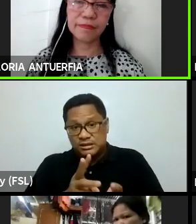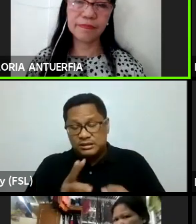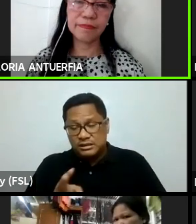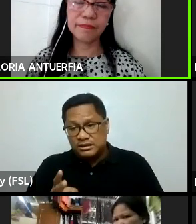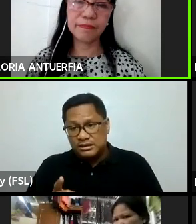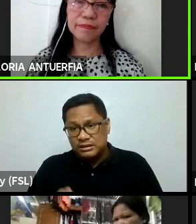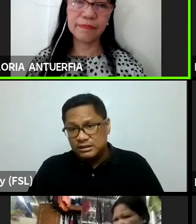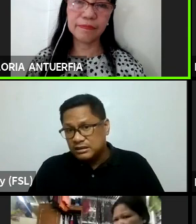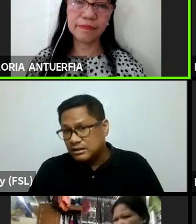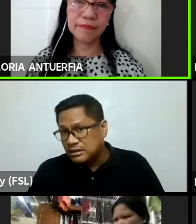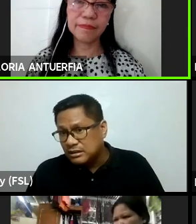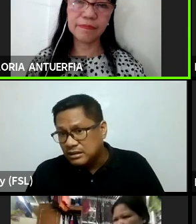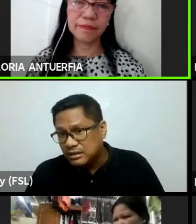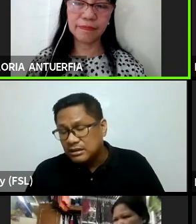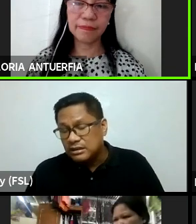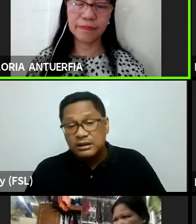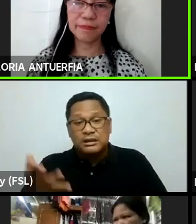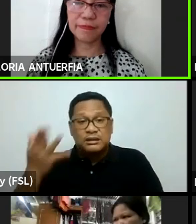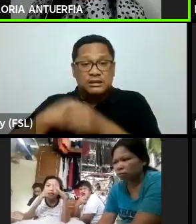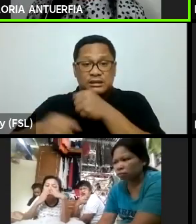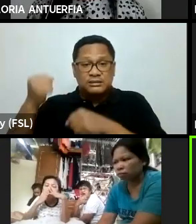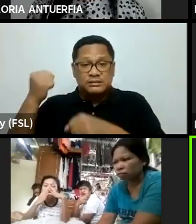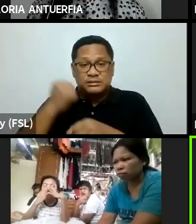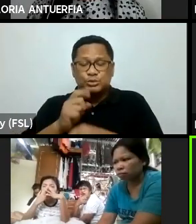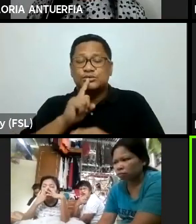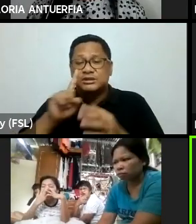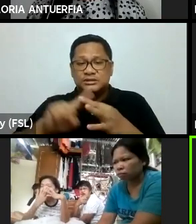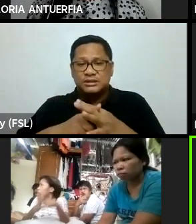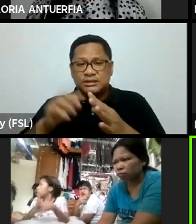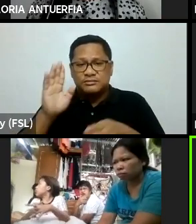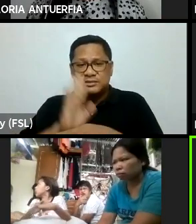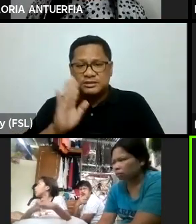last year po, nag-start na po ako ng negosyo.